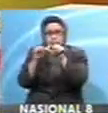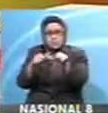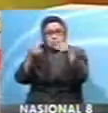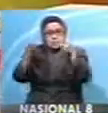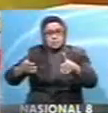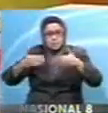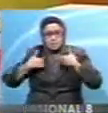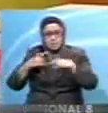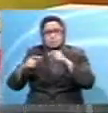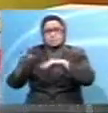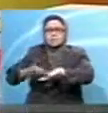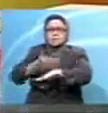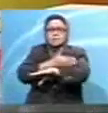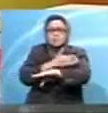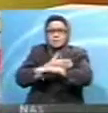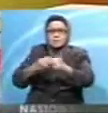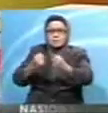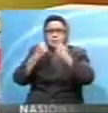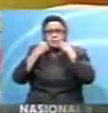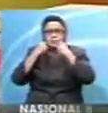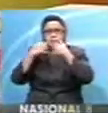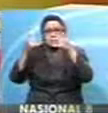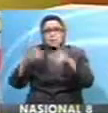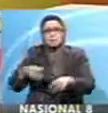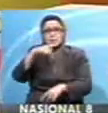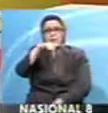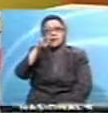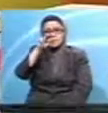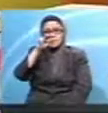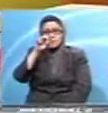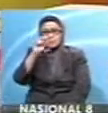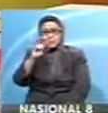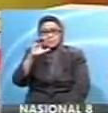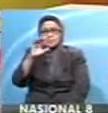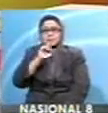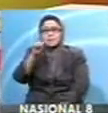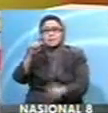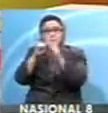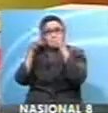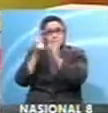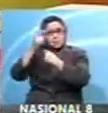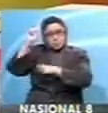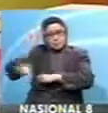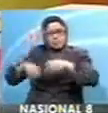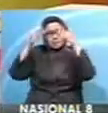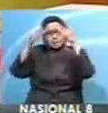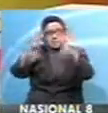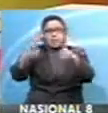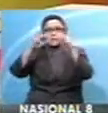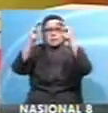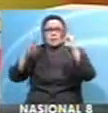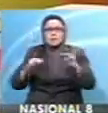diperkuatkan dengan beberapa pemain berpengalaman pkns FC dijaga jadi salah satu pasukan yang perlu diberi perhatian musim